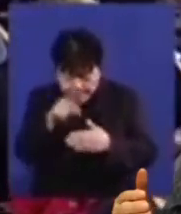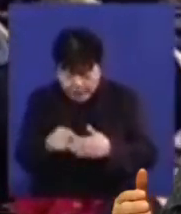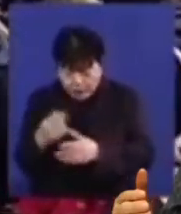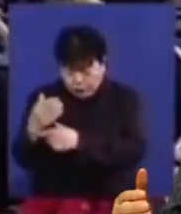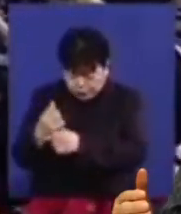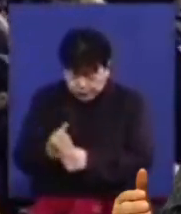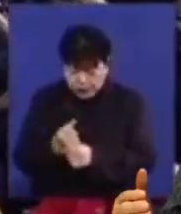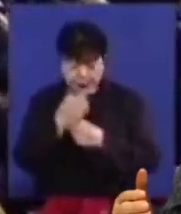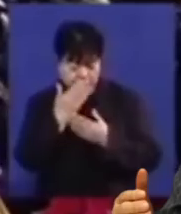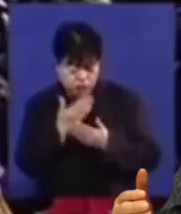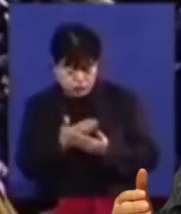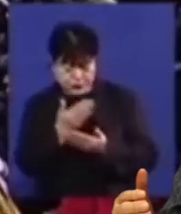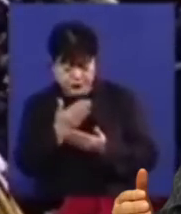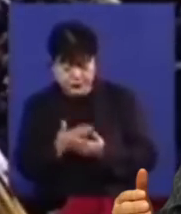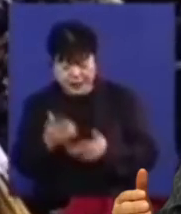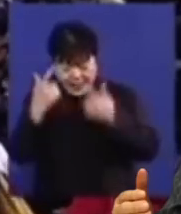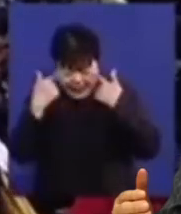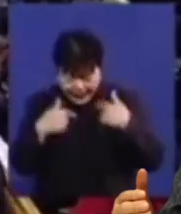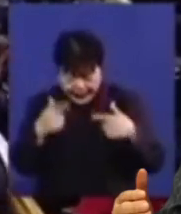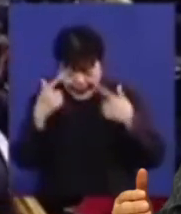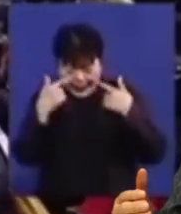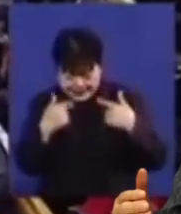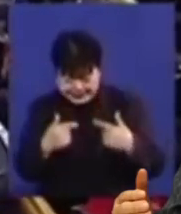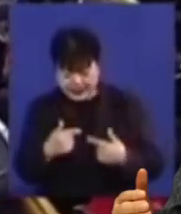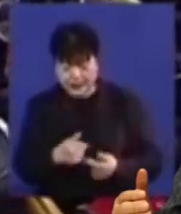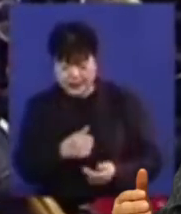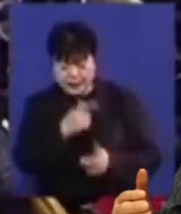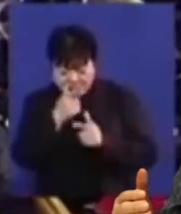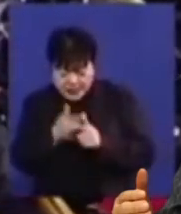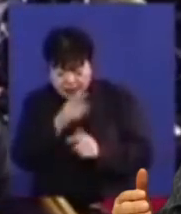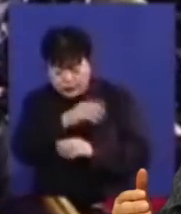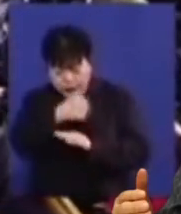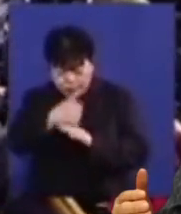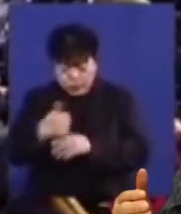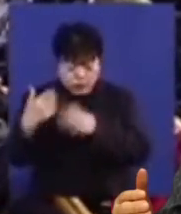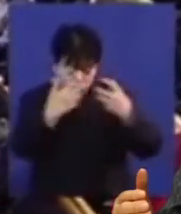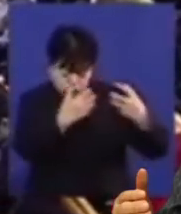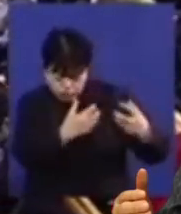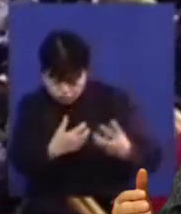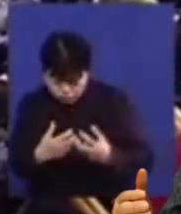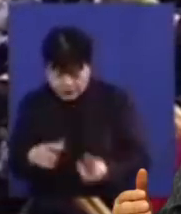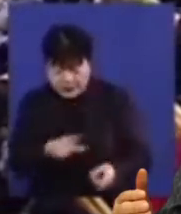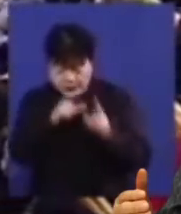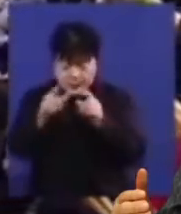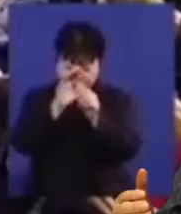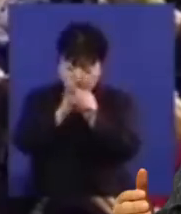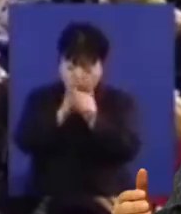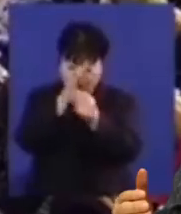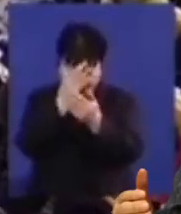붙잡아 항상 우리 주 예수 그리스도로 충만한 삶을 살게